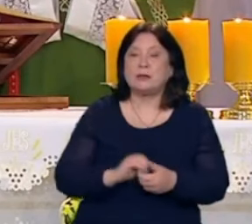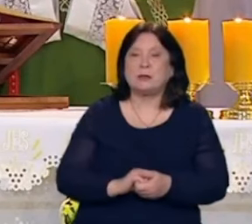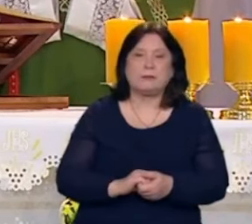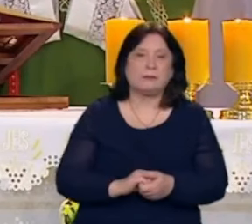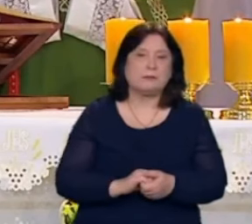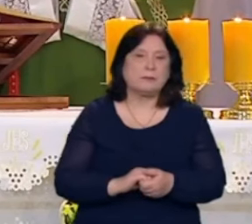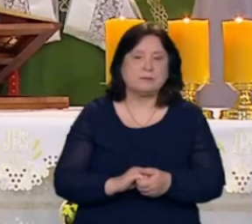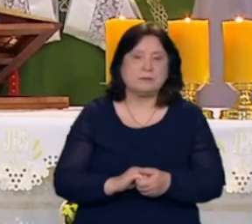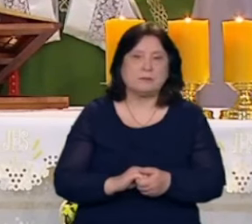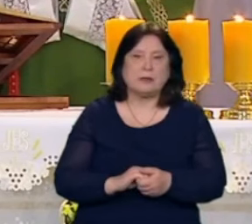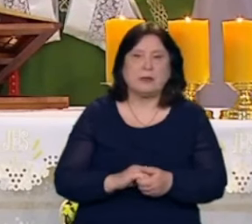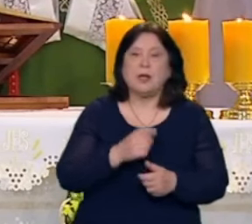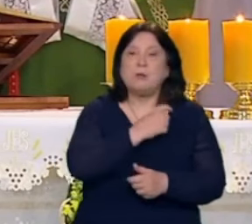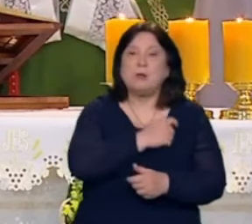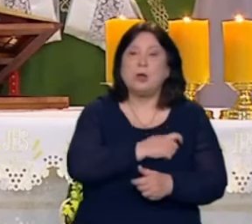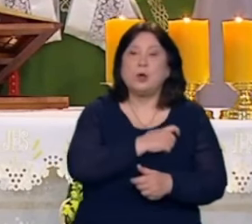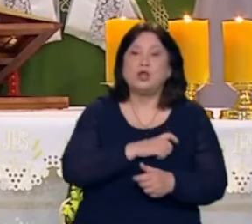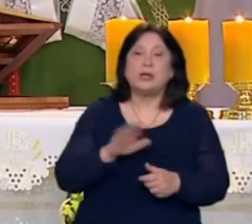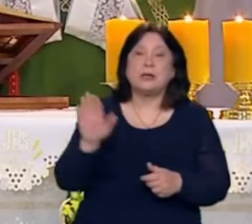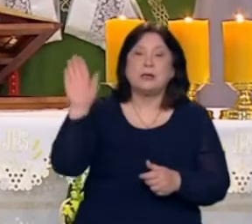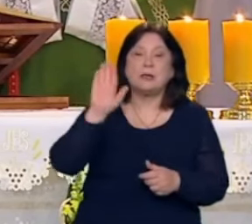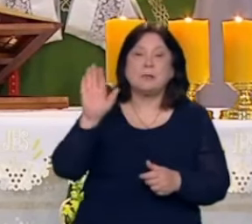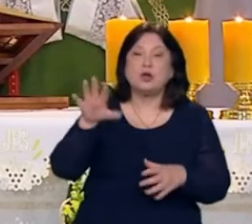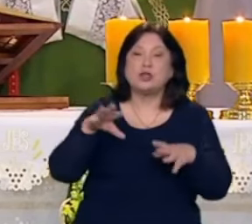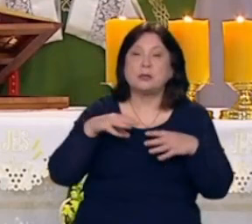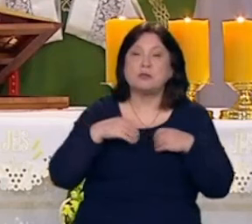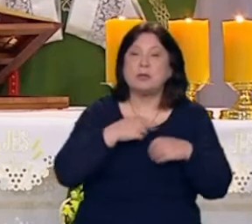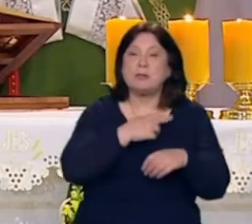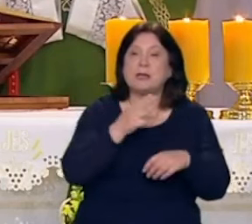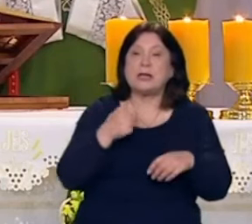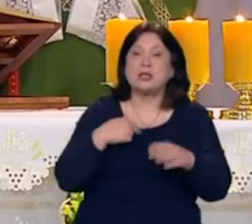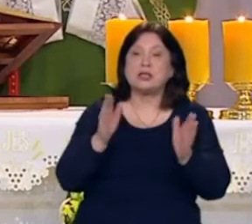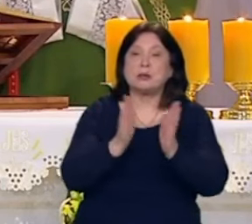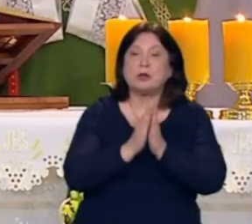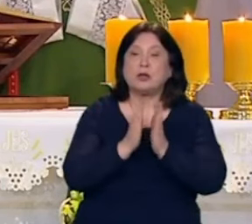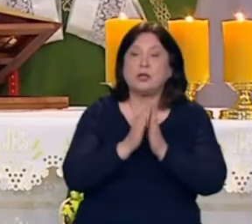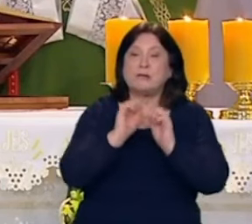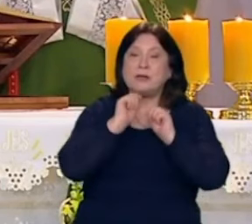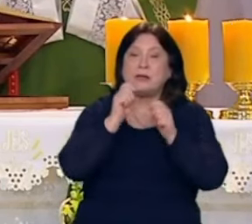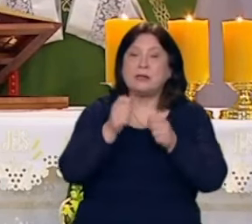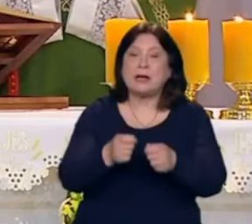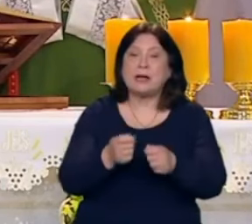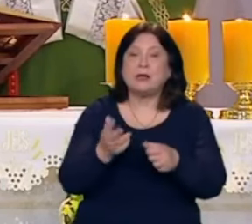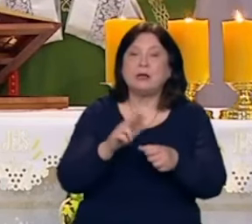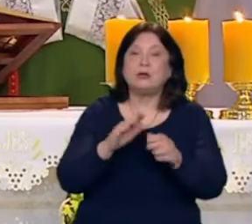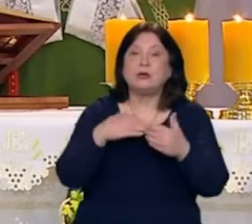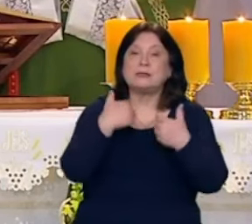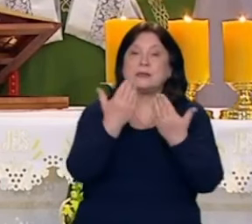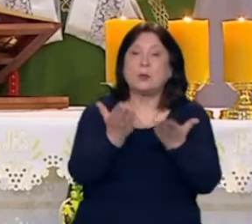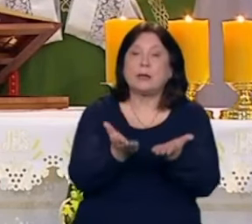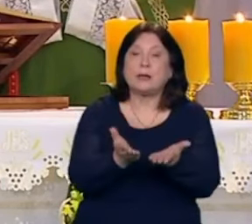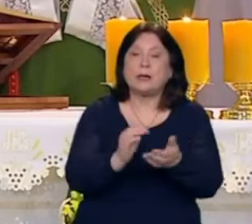wszechmogący miłosierny Boże Przyjmij nasze modlitwy i dary które